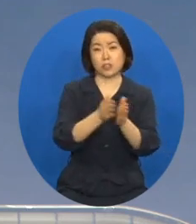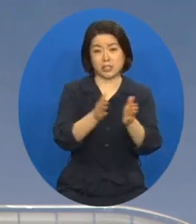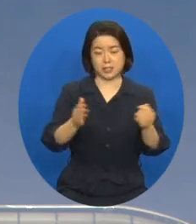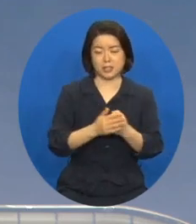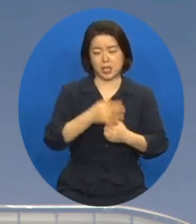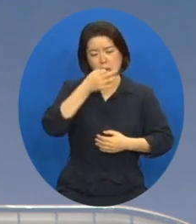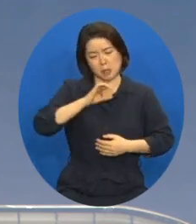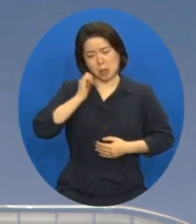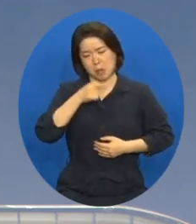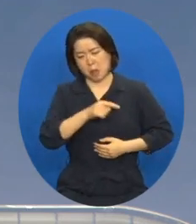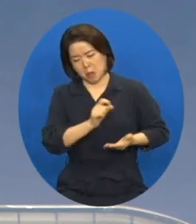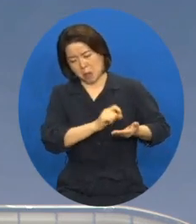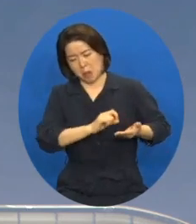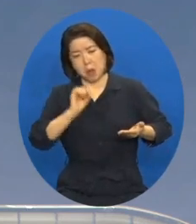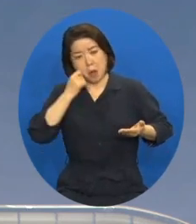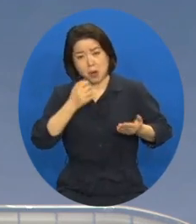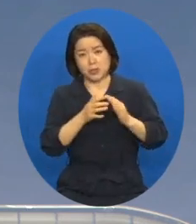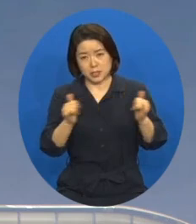안 되는 분